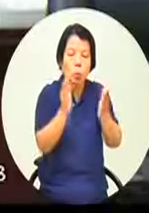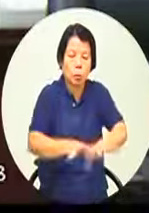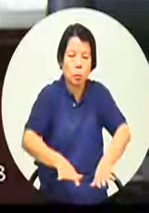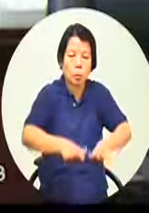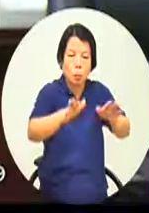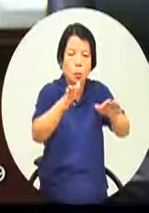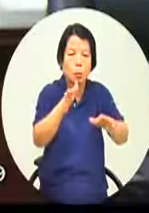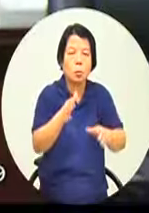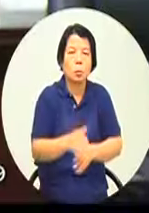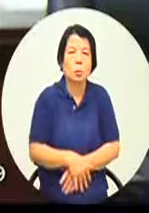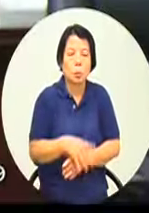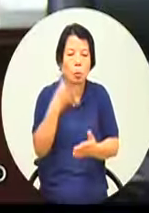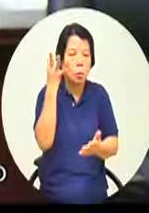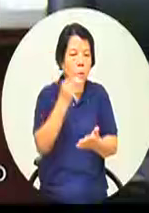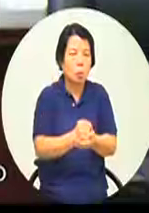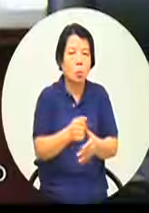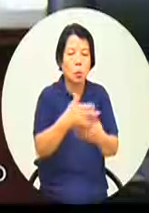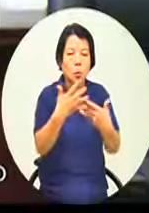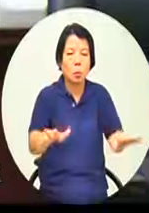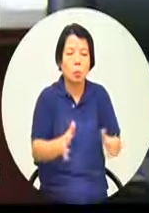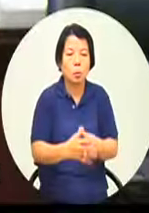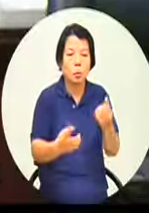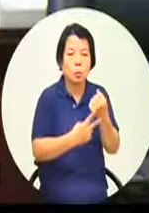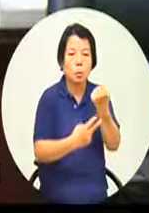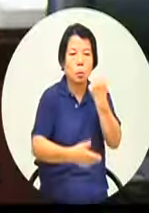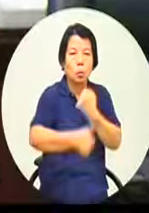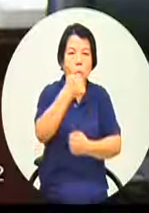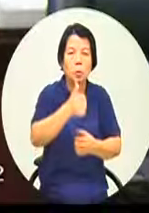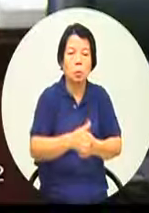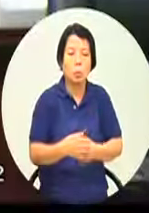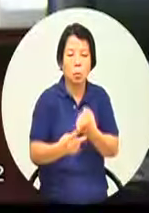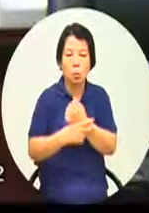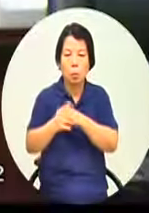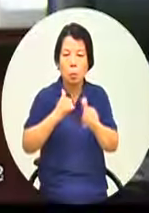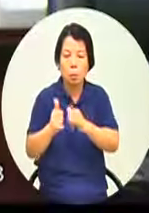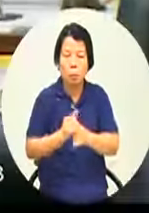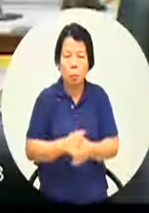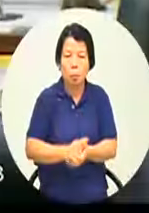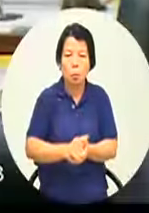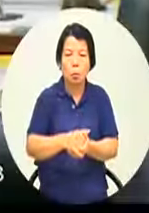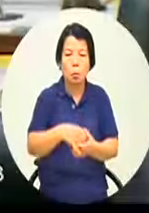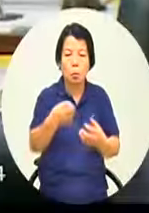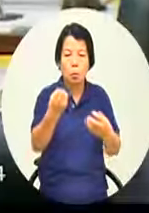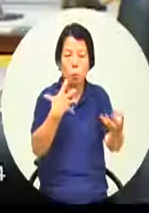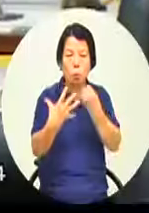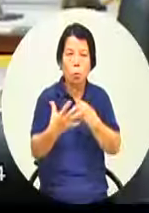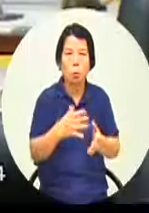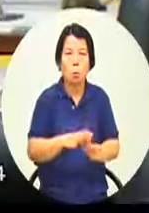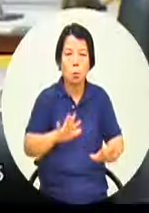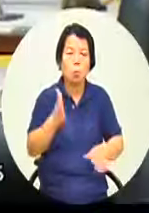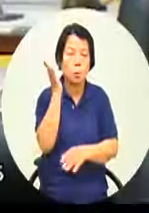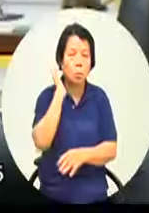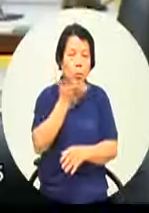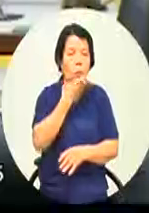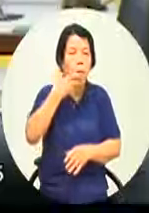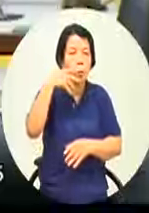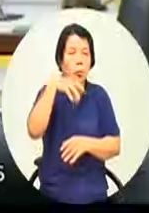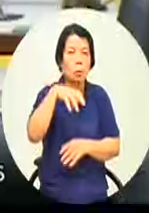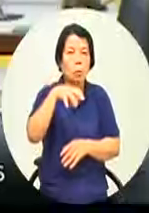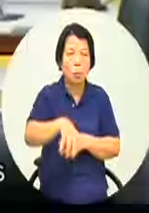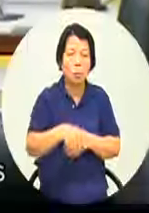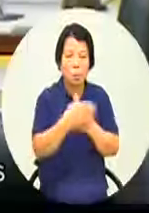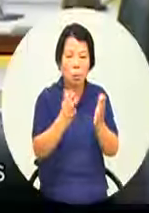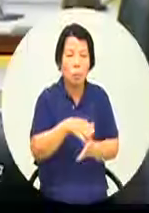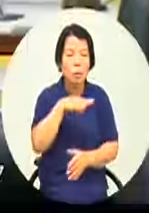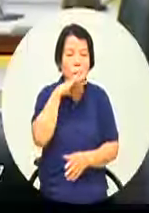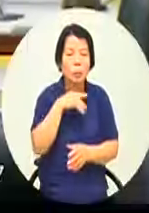啊，也很多里长啊、里民都有反映，啊，那水利单位都说等台风